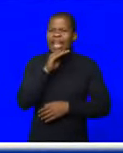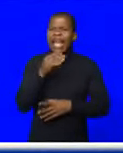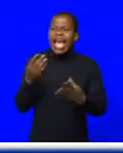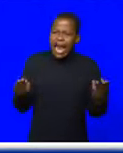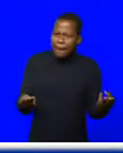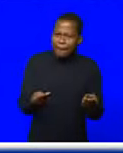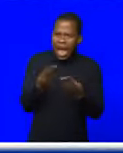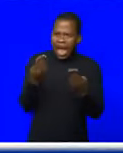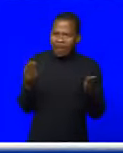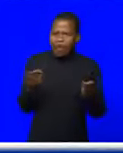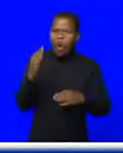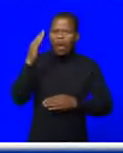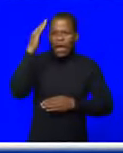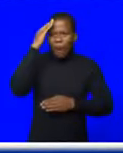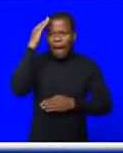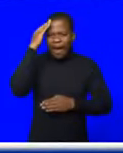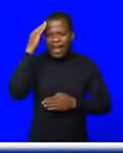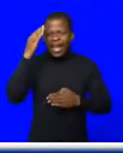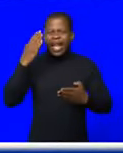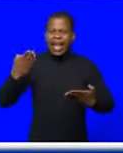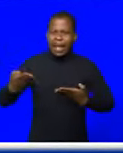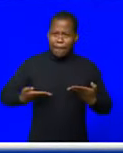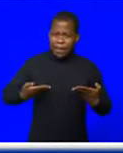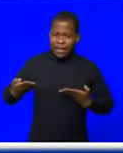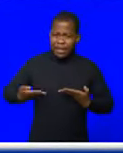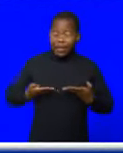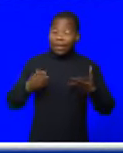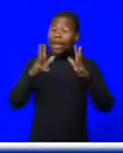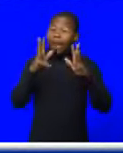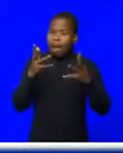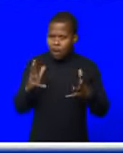kahle lokho bese sekuphindzela